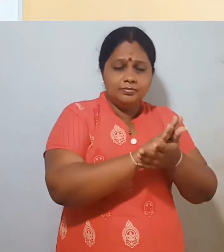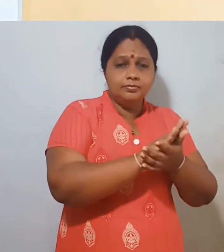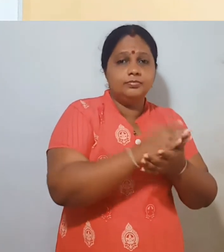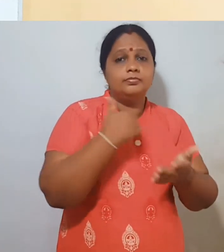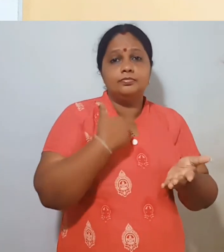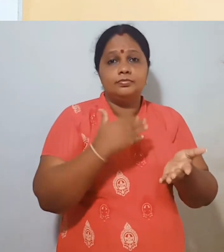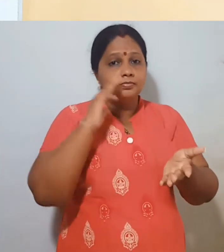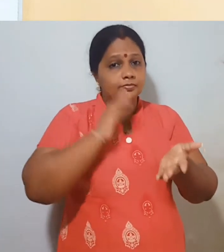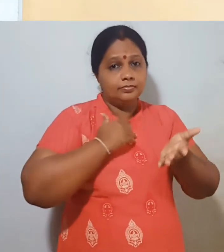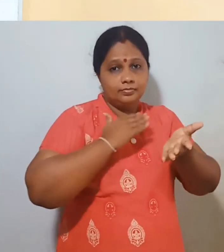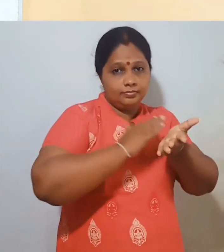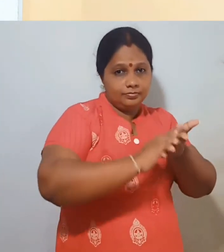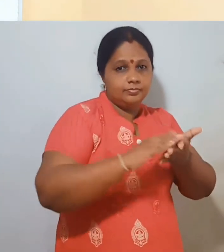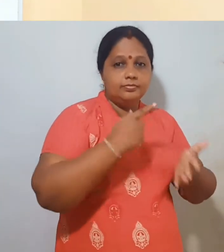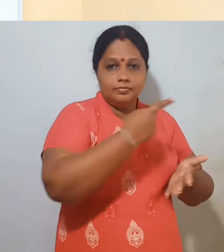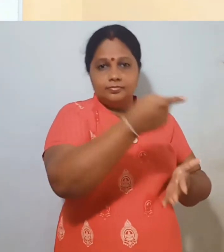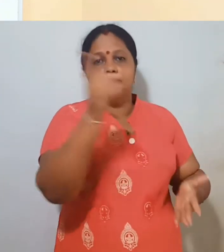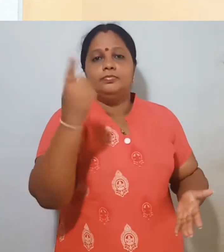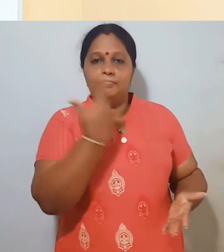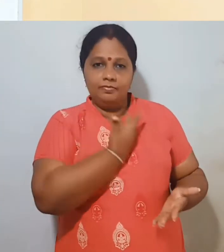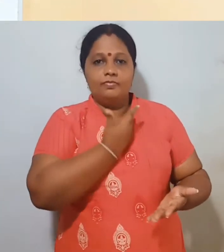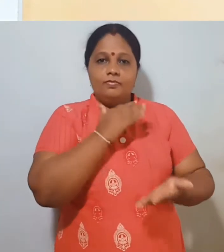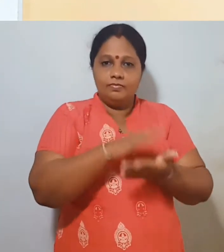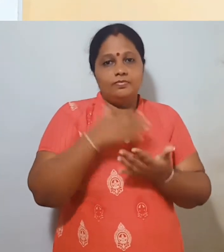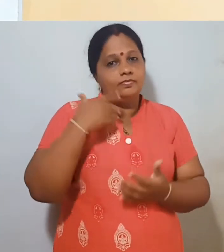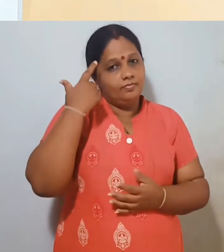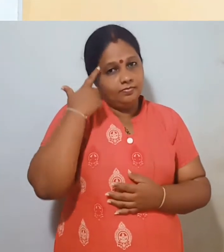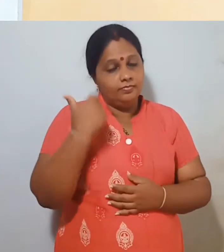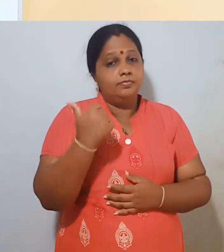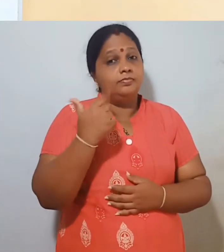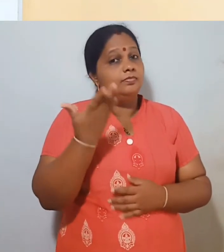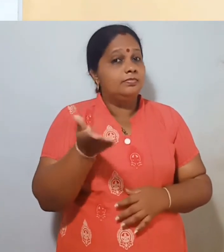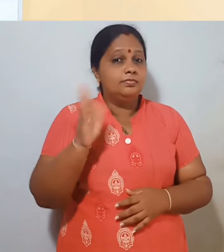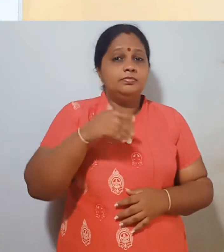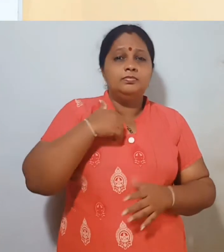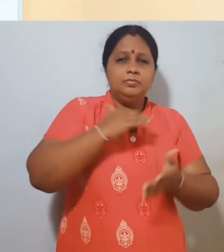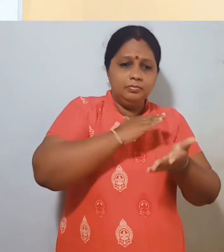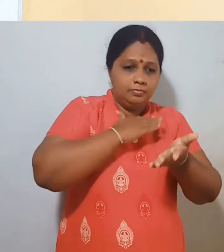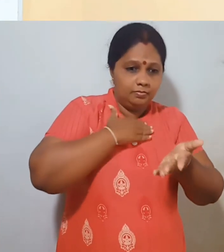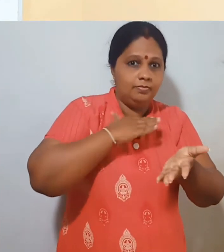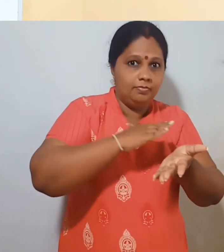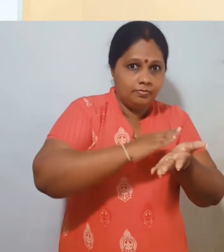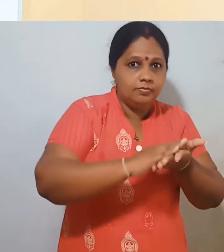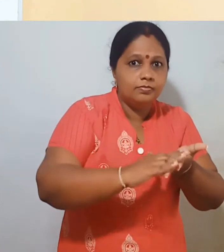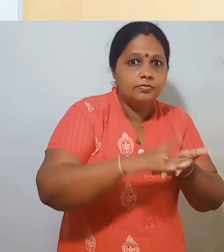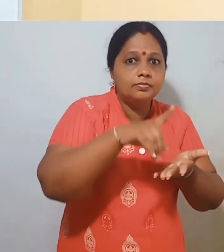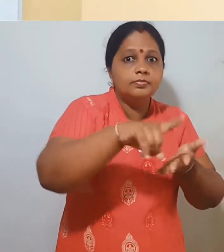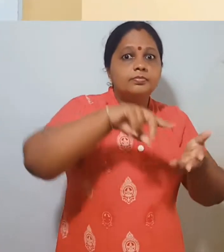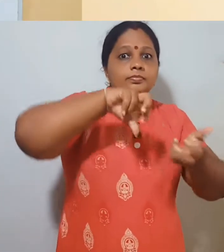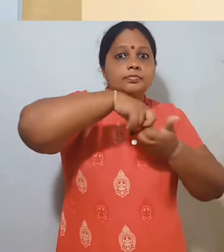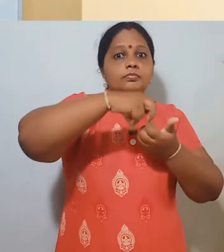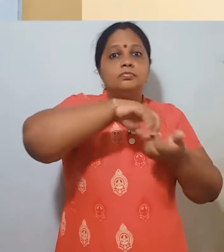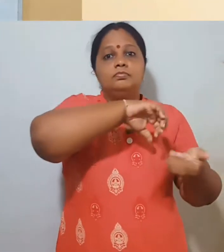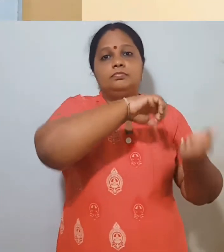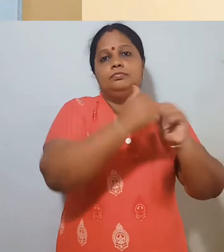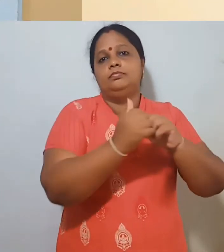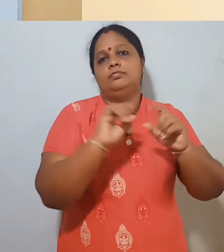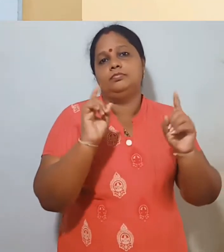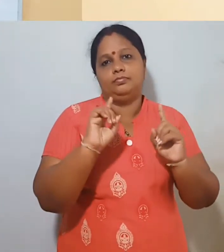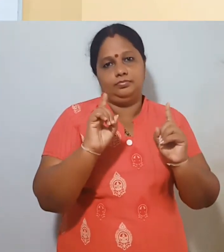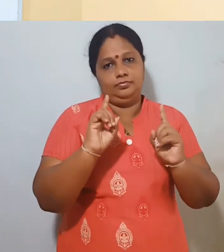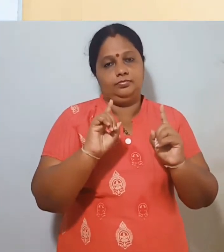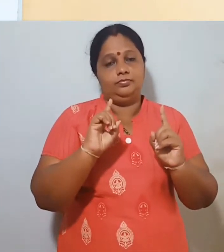செய்வது எல்லோருக்கும் ஒரு விருப்பமான விடயம். ஆனால் நாம் உதவி செய்ய போவது அவருக்கு ஒரு உபத்திரமாக